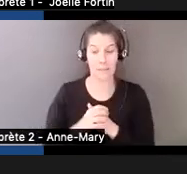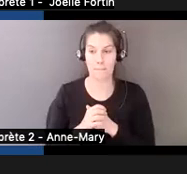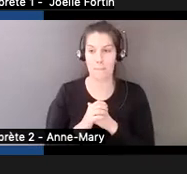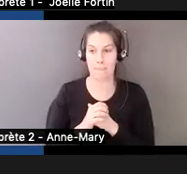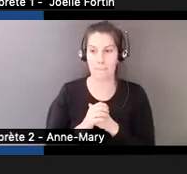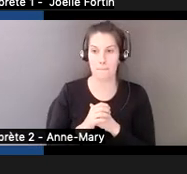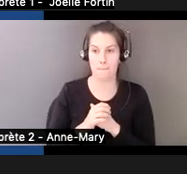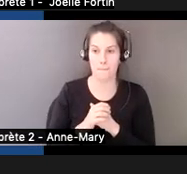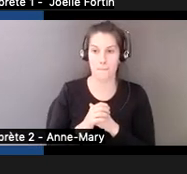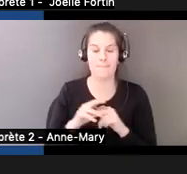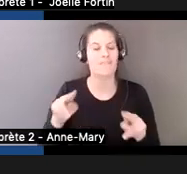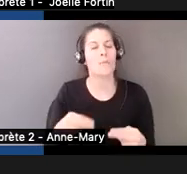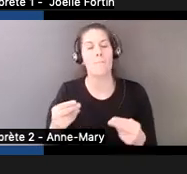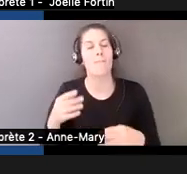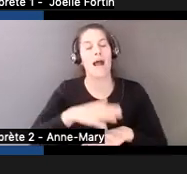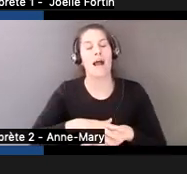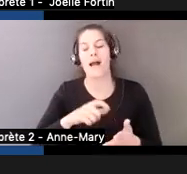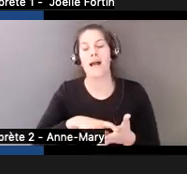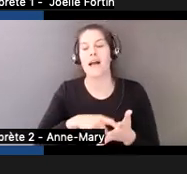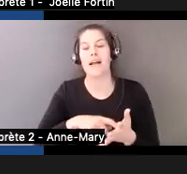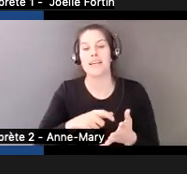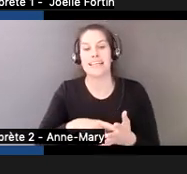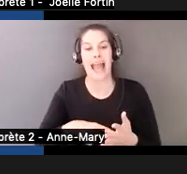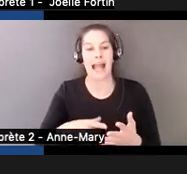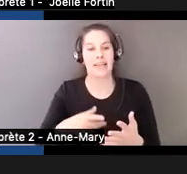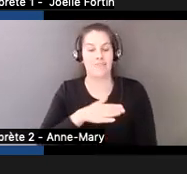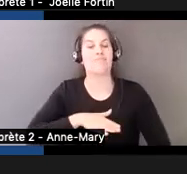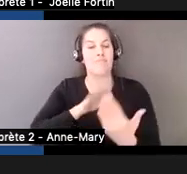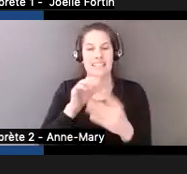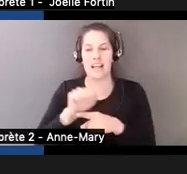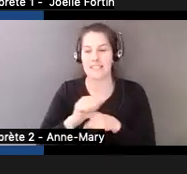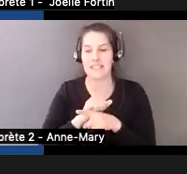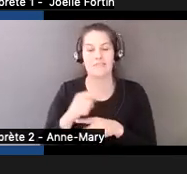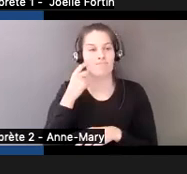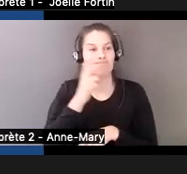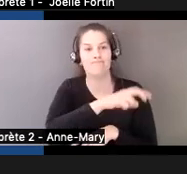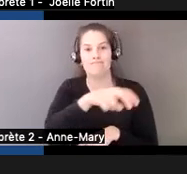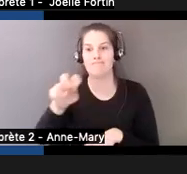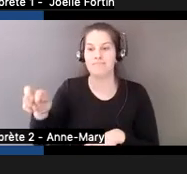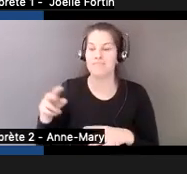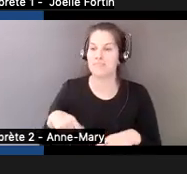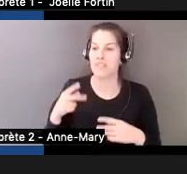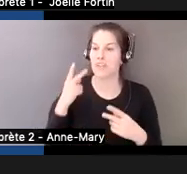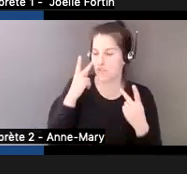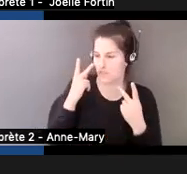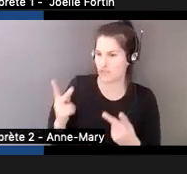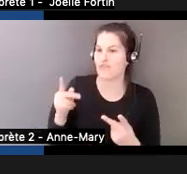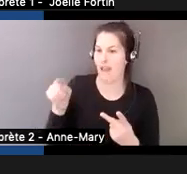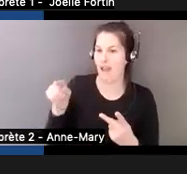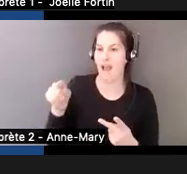Normalement, quand je suis sur place, je fais une tournée. Et je voyais dans le salle communautaire plusieurs assises devant la télévision avec la tête